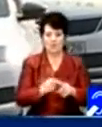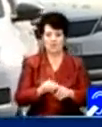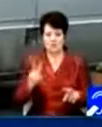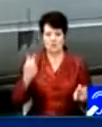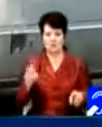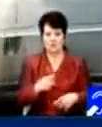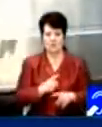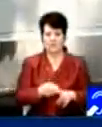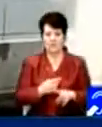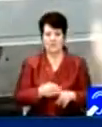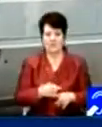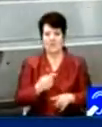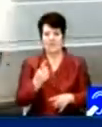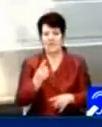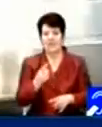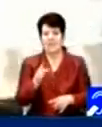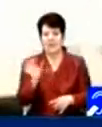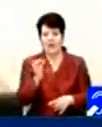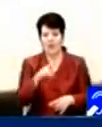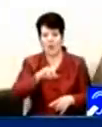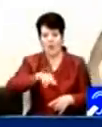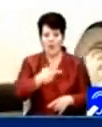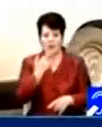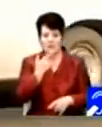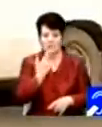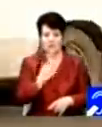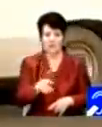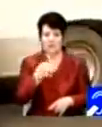un sfert de oră, dar ulterior nu a mai răspuns la telefon.